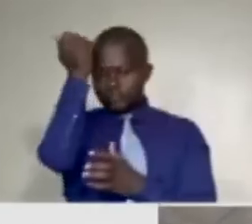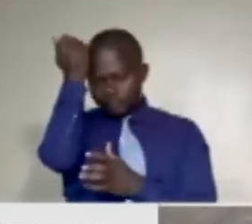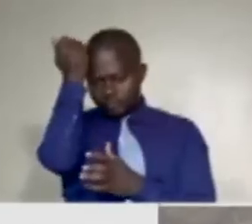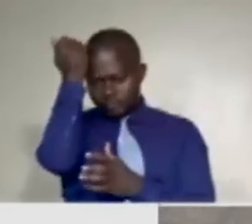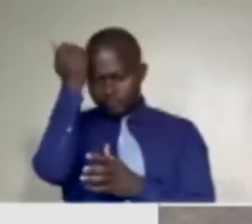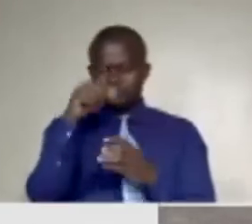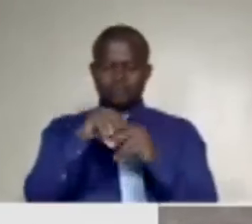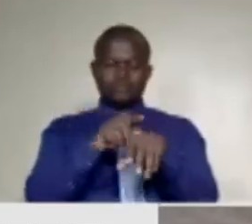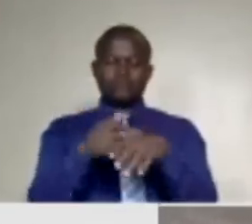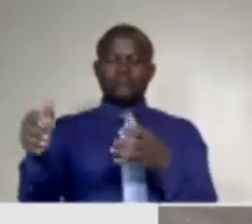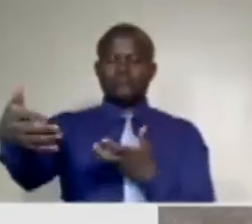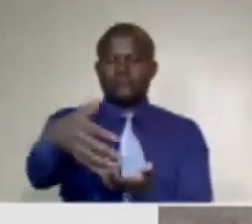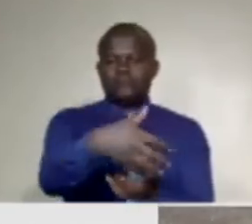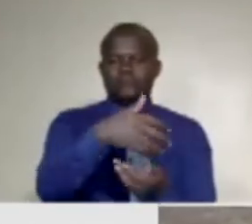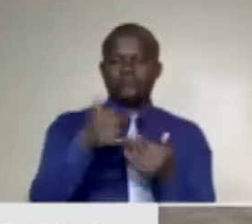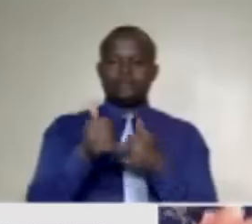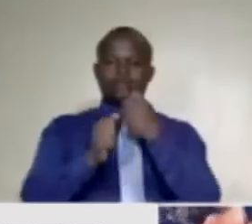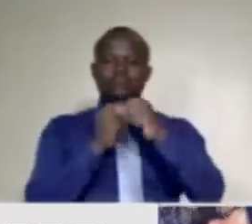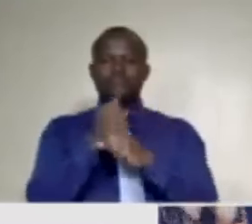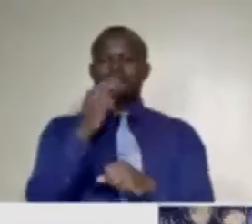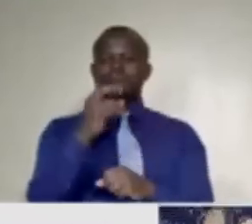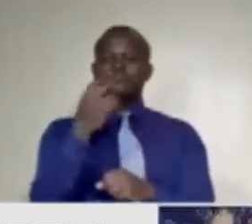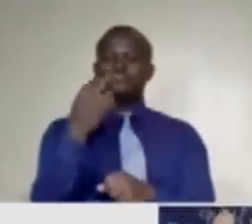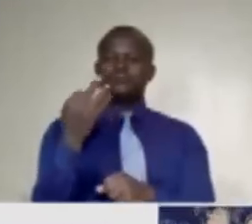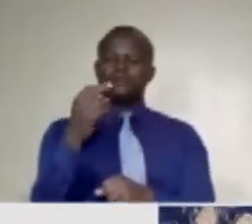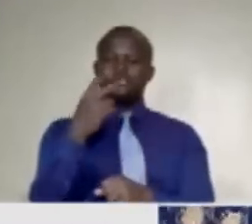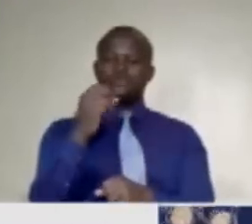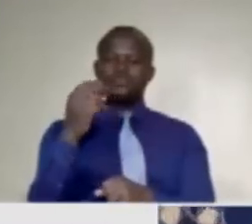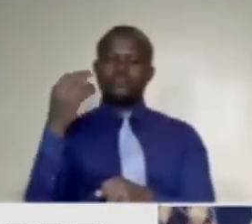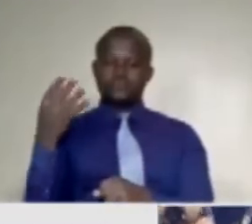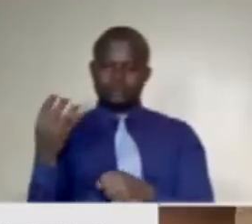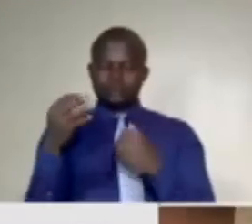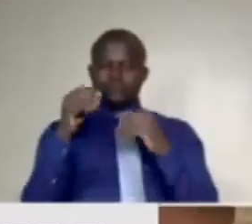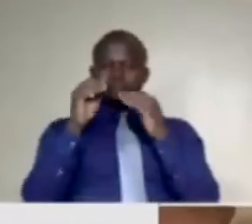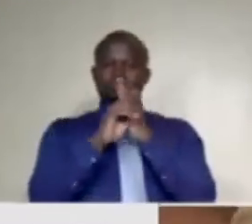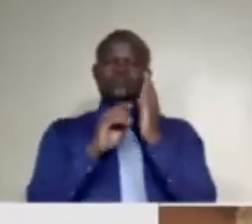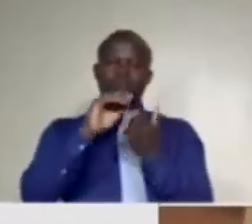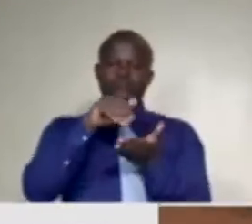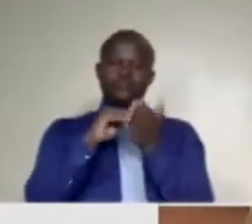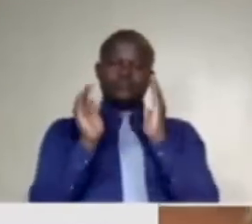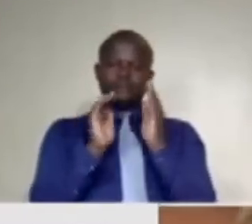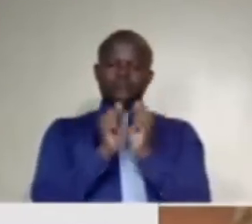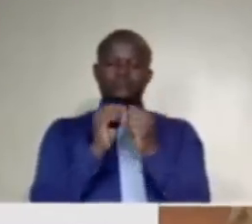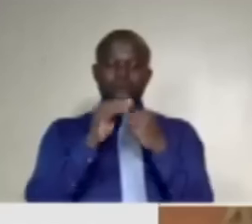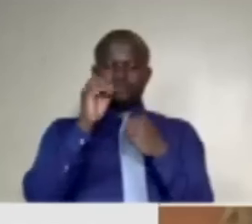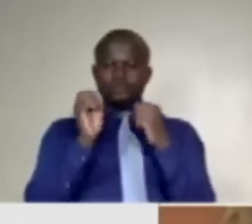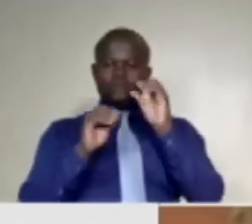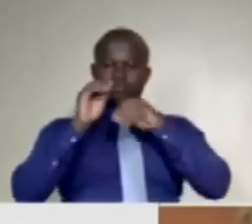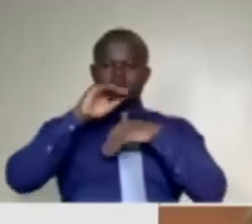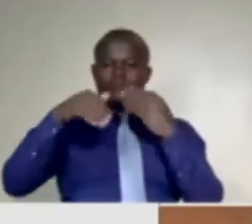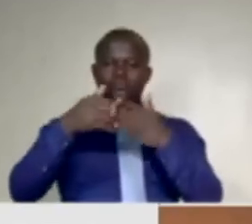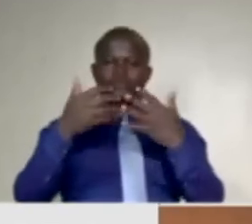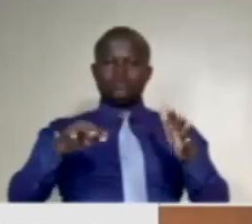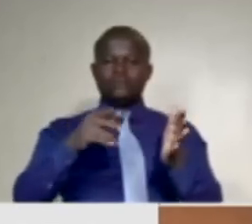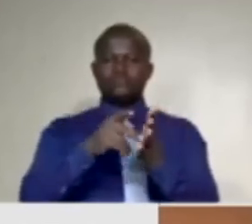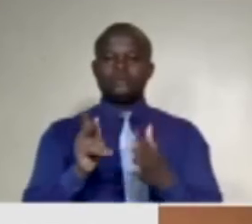sante. Mu gihe mu gukusanya imisanzu y'umwaka w'2023-2024 akarere kari ku kigero cya 18% by'imisanzu imaze kwishyurwa.